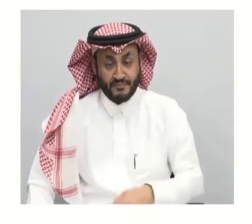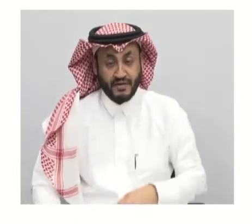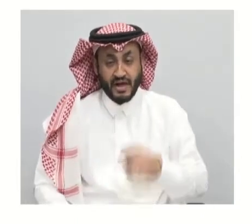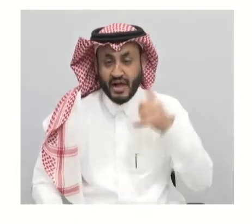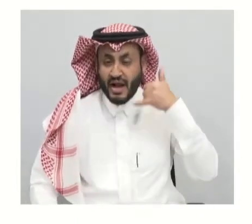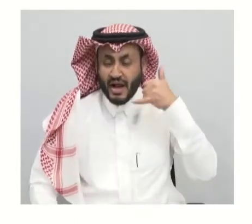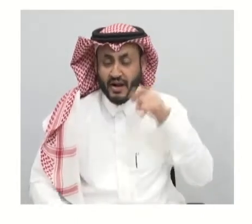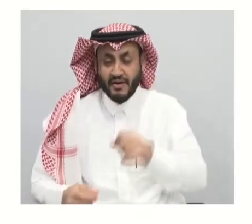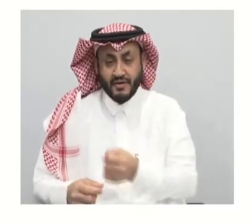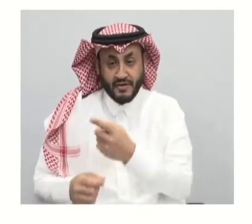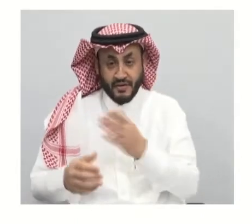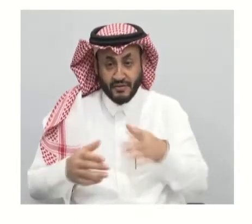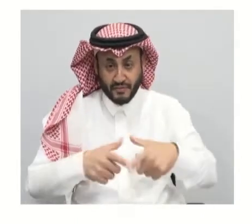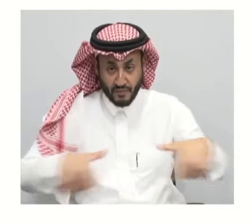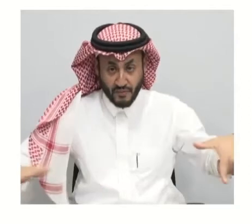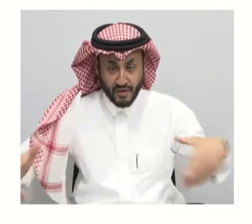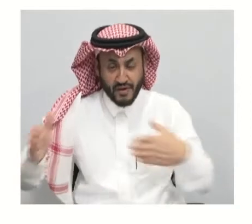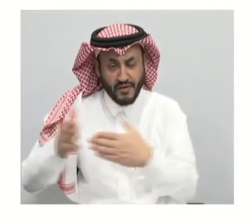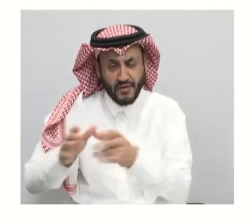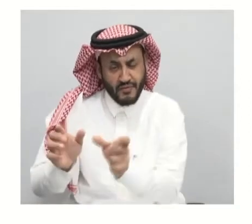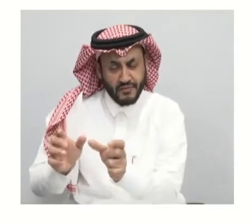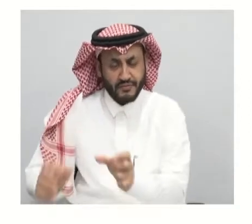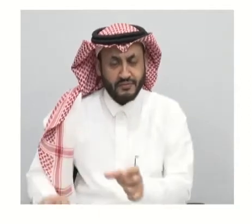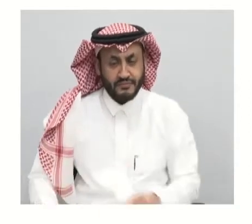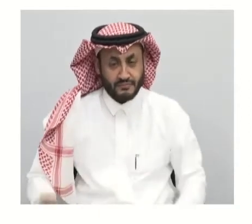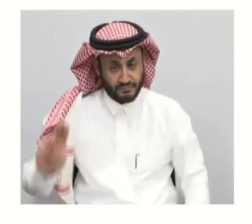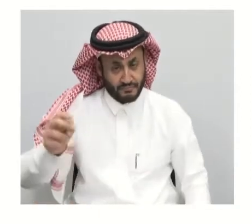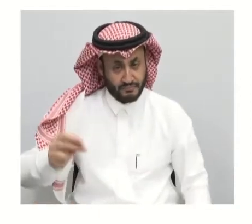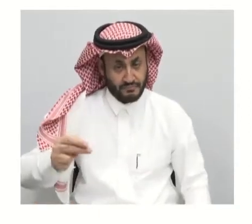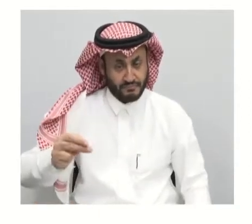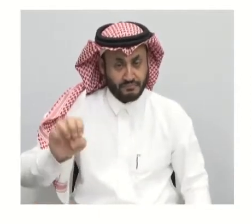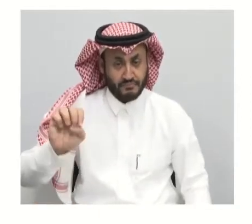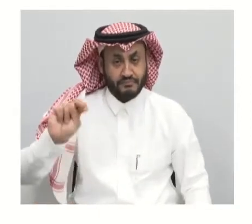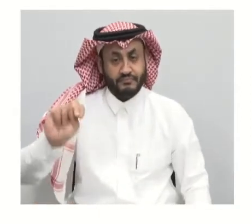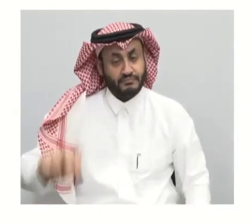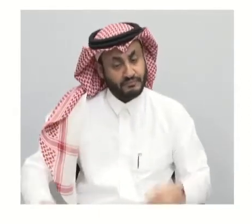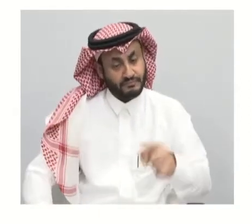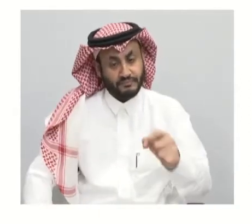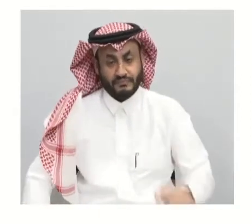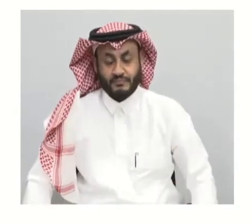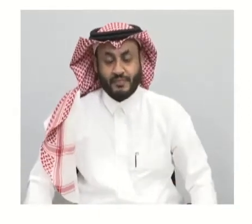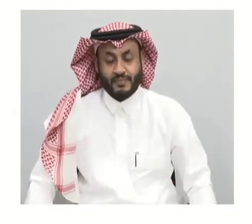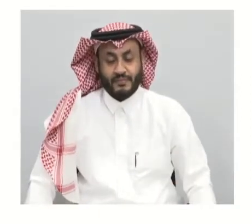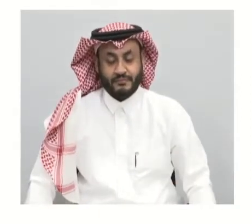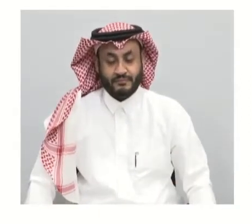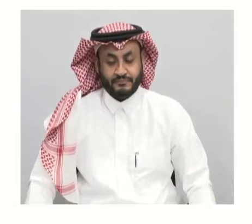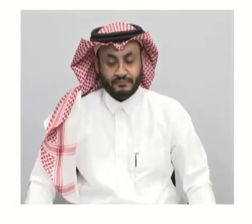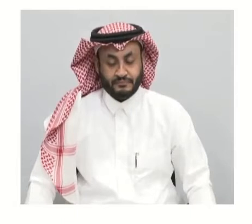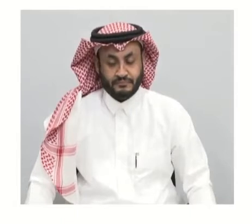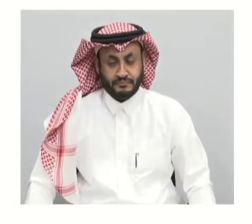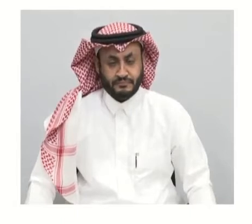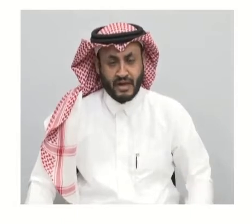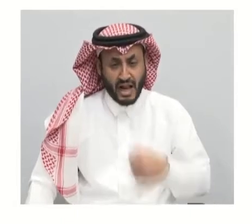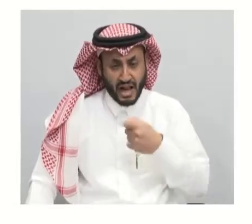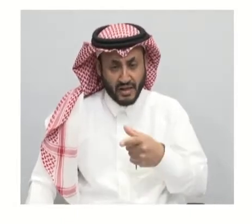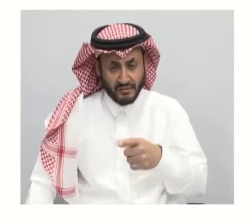we have long and short. We're gonna use when. Excellent. Easy, صح?